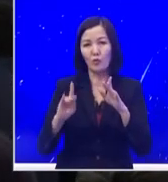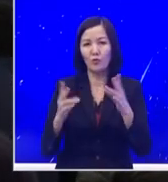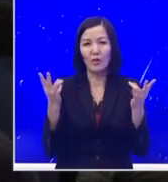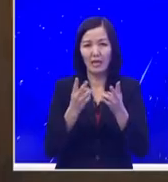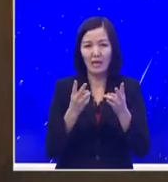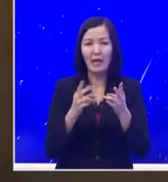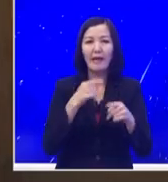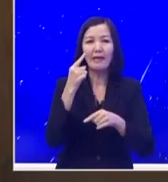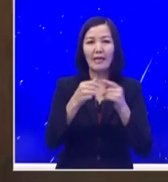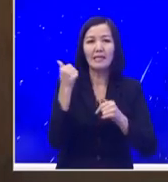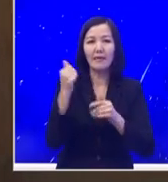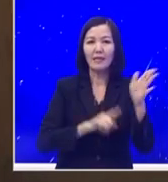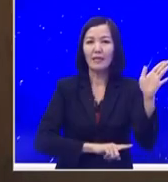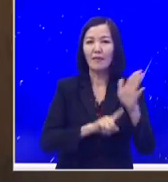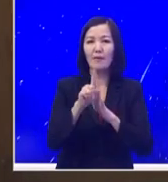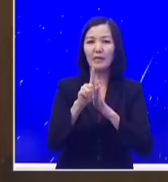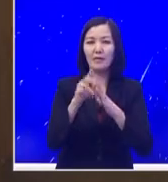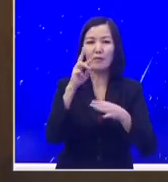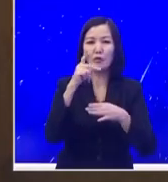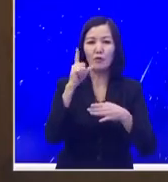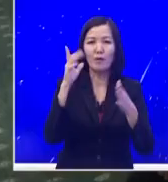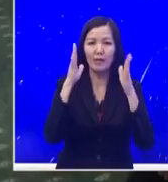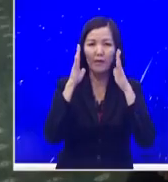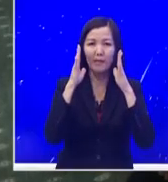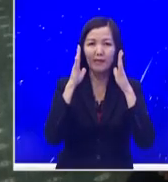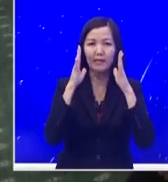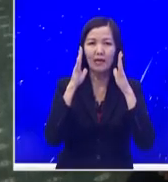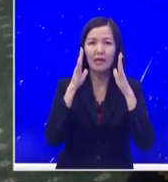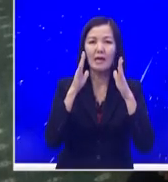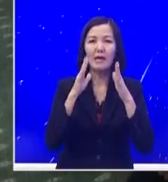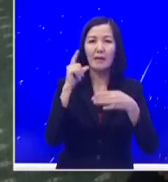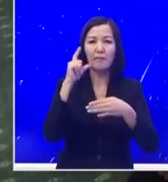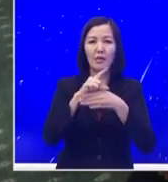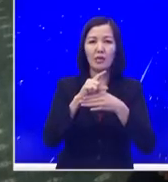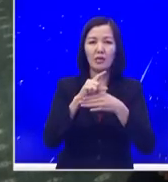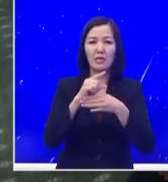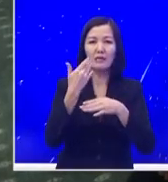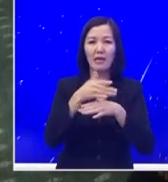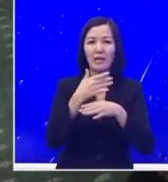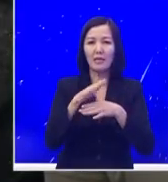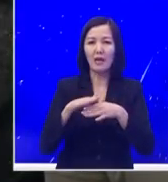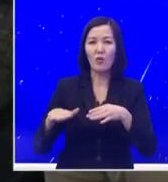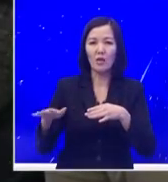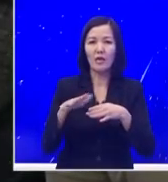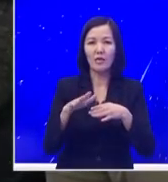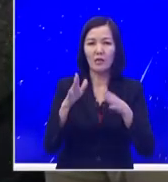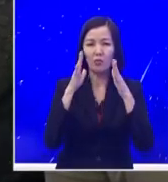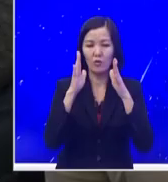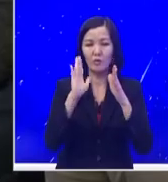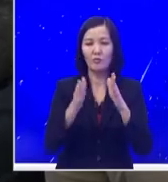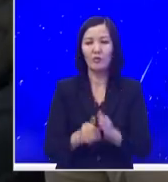ескертеді. Келесі аптадан бастап жұма намаздары ашық аспан астында мешіт аулаларында оқылмақ.